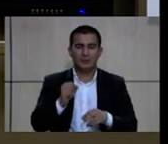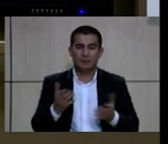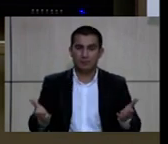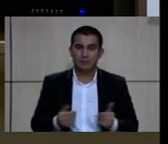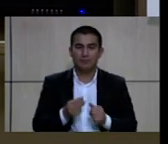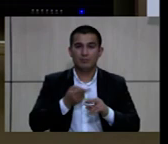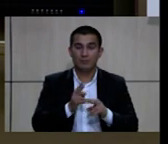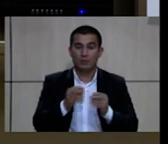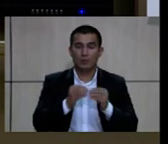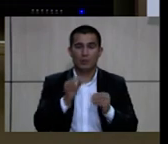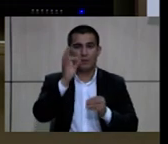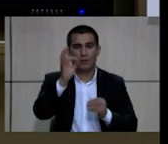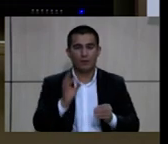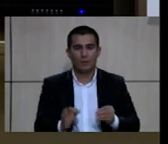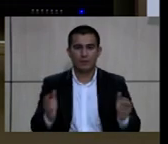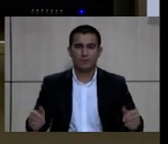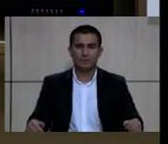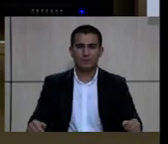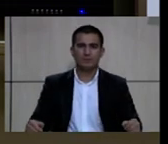savolimiz 10%li edi.